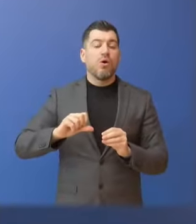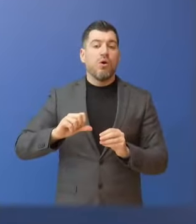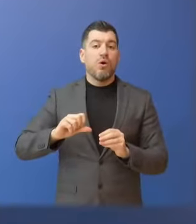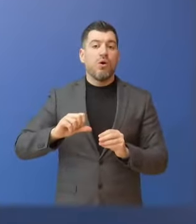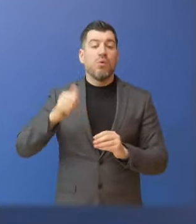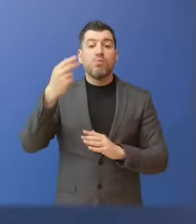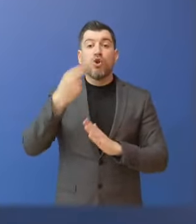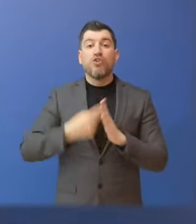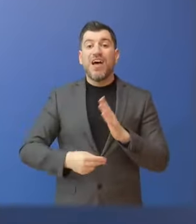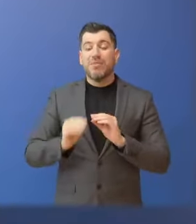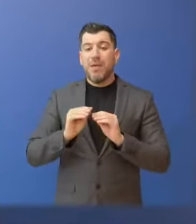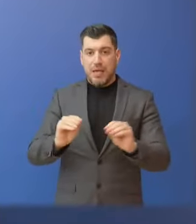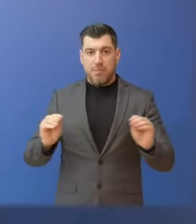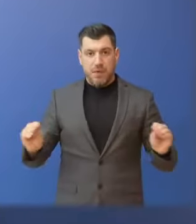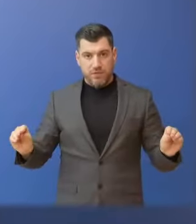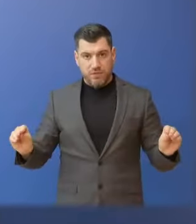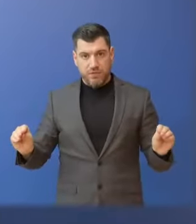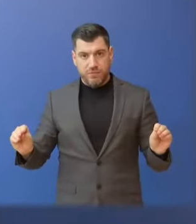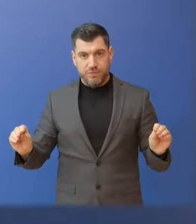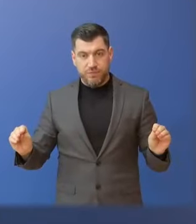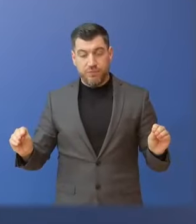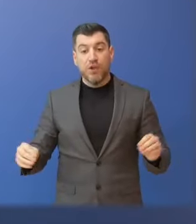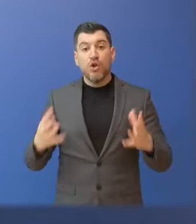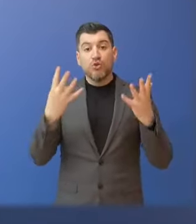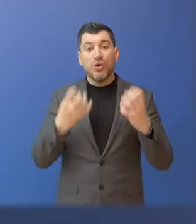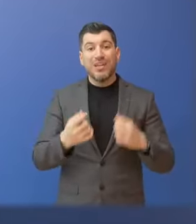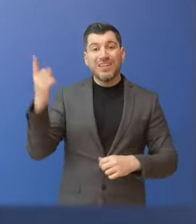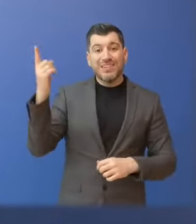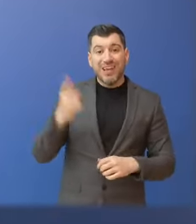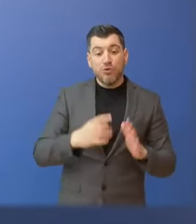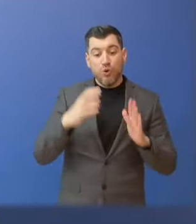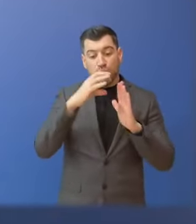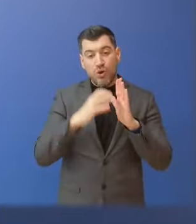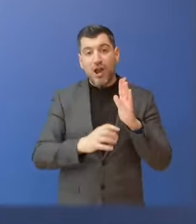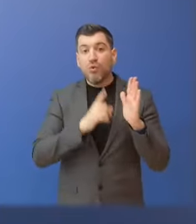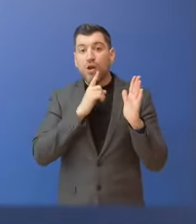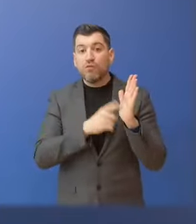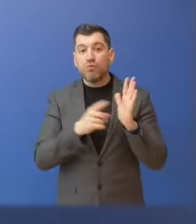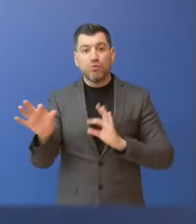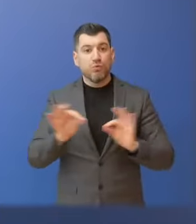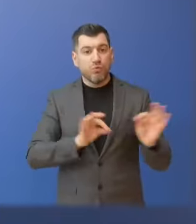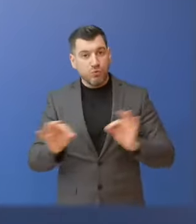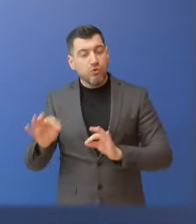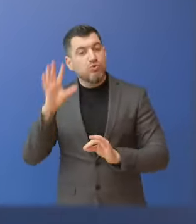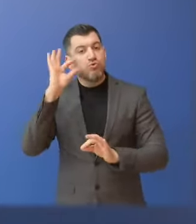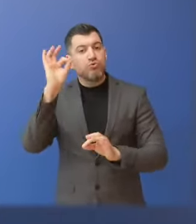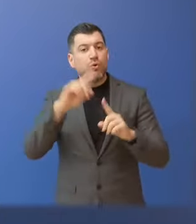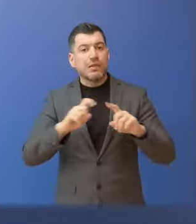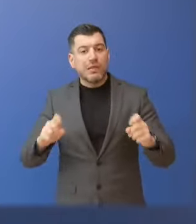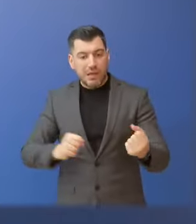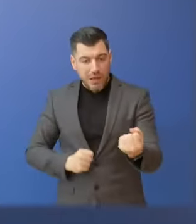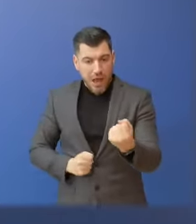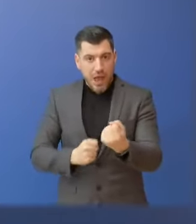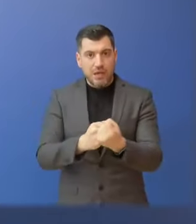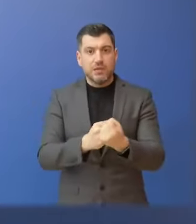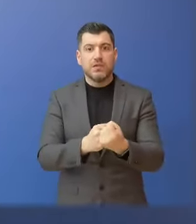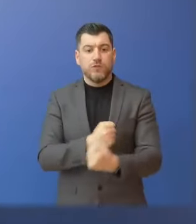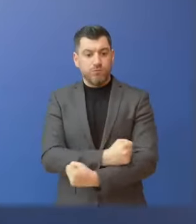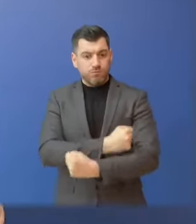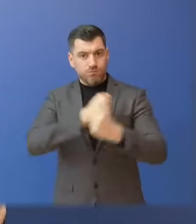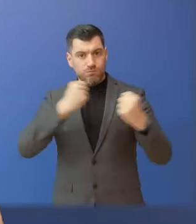70% των άρθρων αυτού του νομοσχεδίου τουλάχιστον αφορά την ενίσχυση την ενδυνάμωση την περαιτέρω